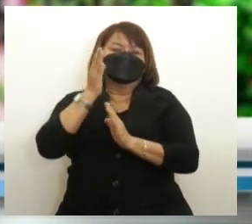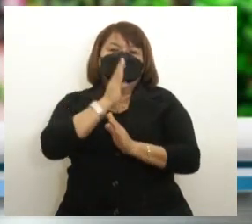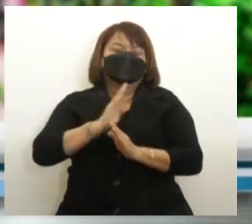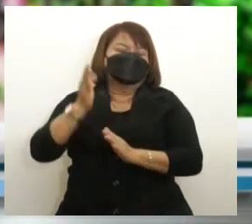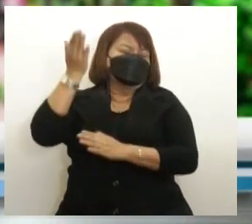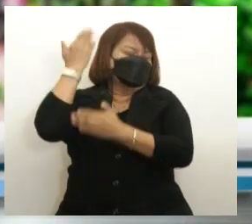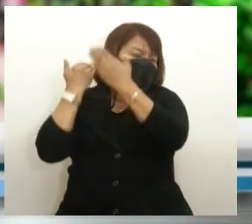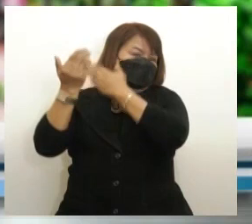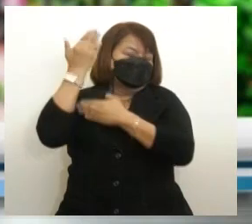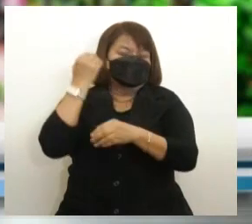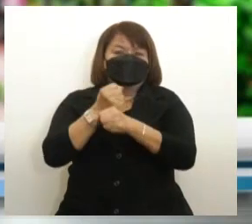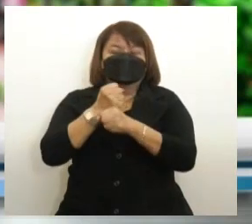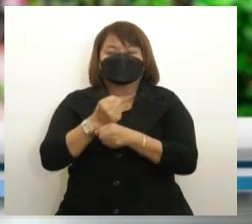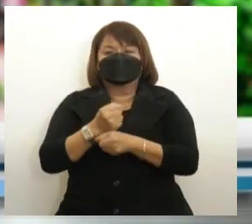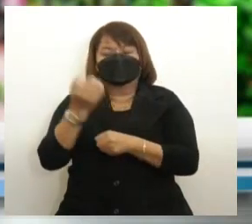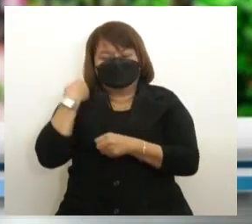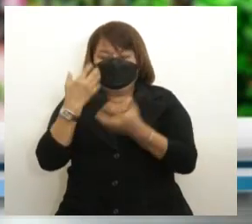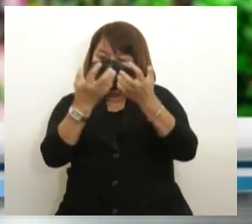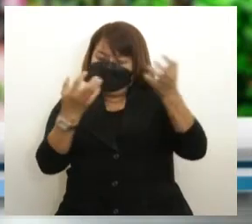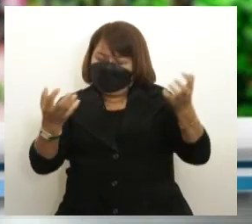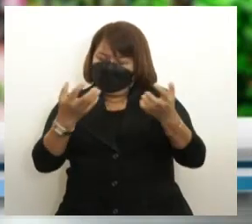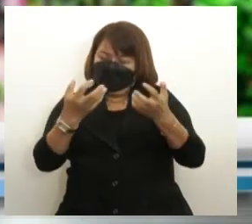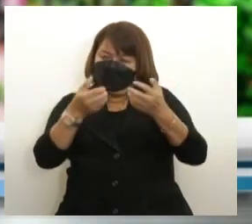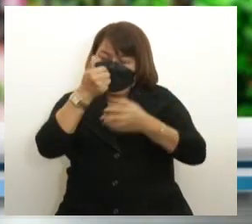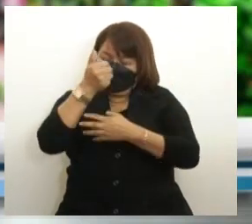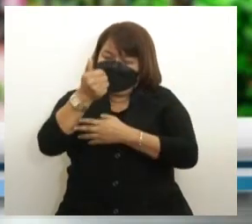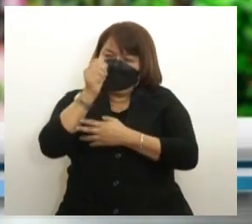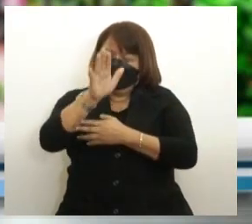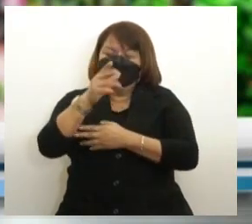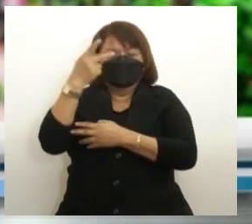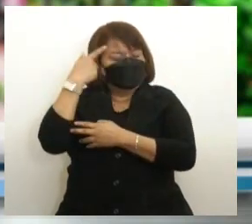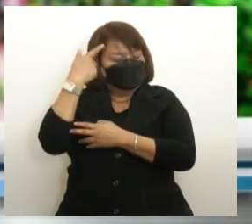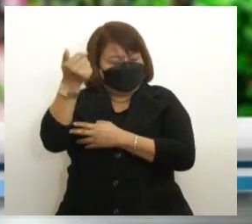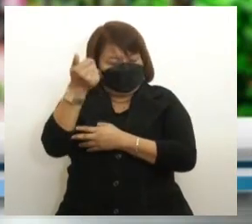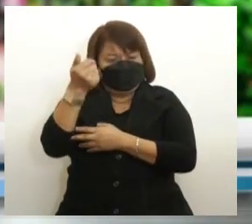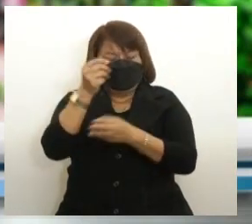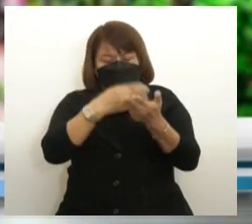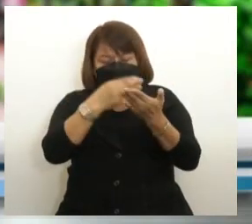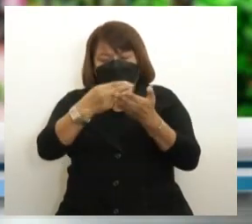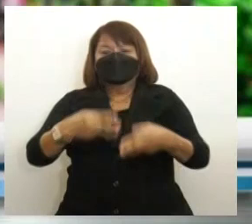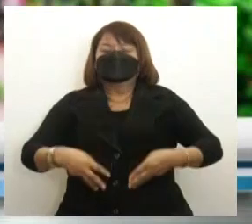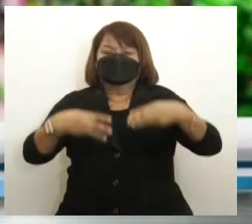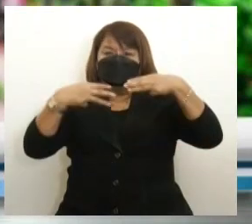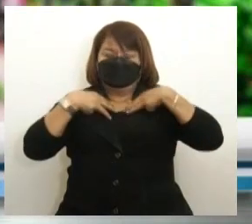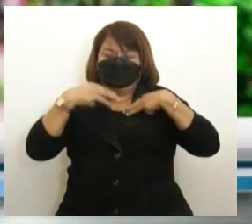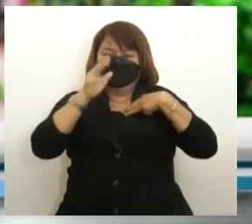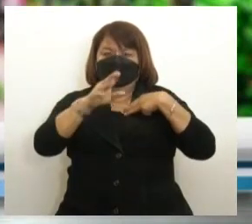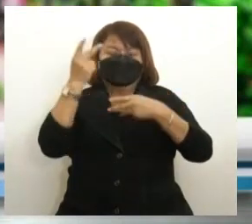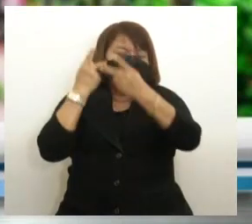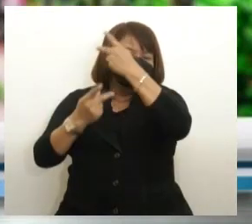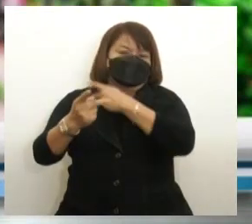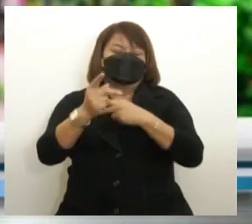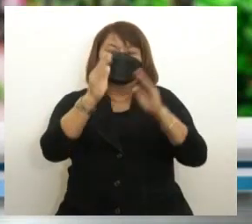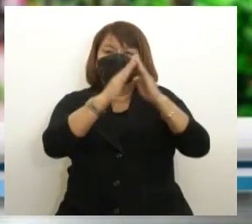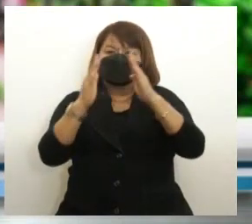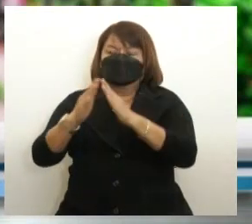อย่างของการนำขุมทรัพย์ทางปัญญาเติมคุณค่าภูมิปัญญาวิถีชีวิตประวัติศาสตร์ของท้องถิ่นสู่สมรรถนะเด็กไ